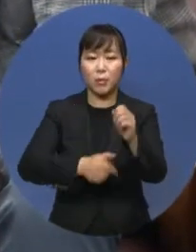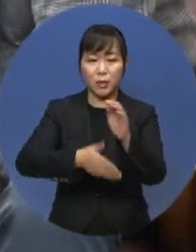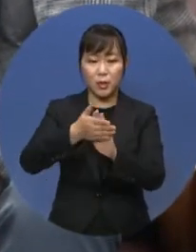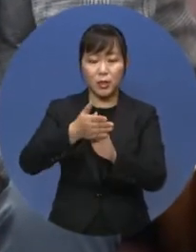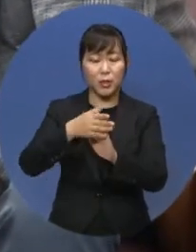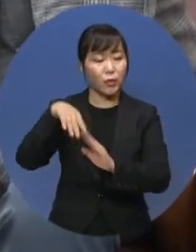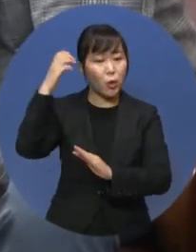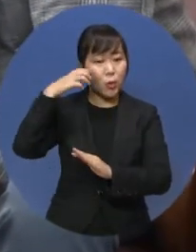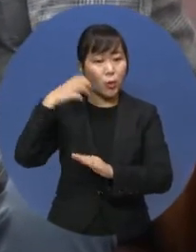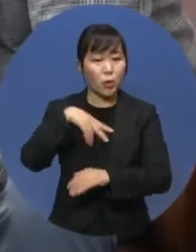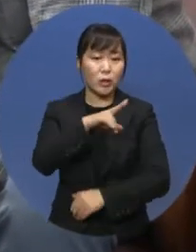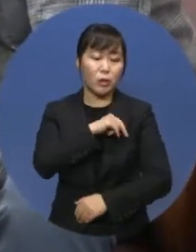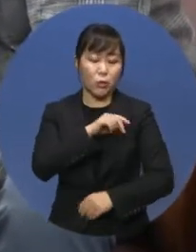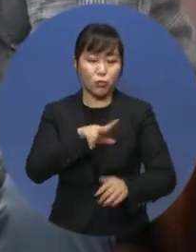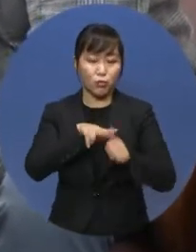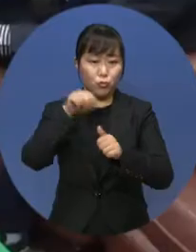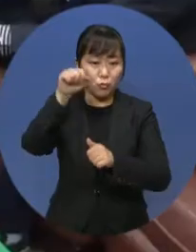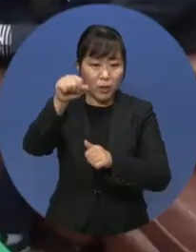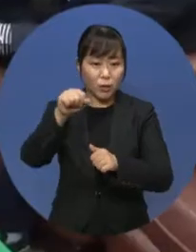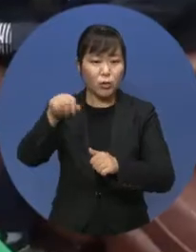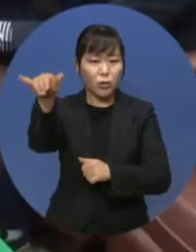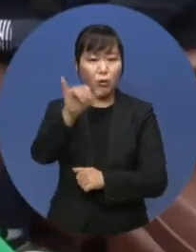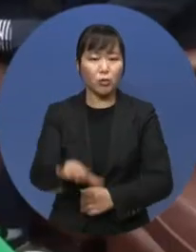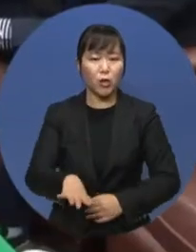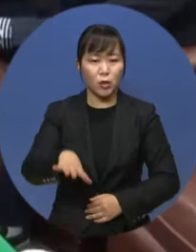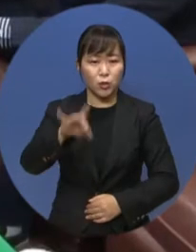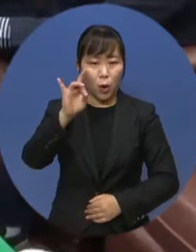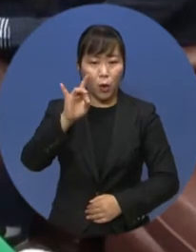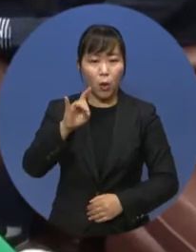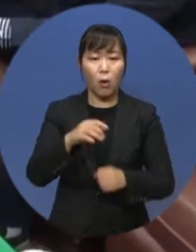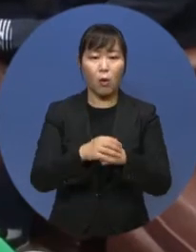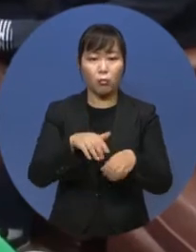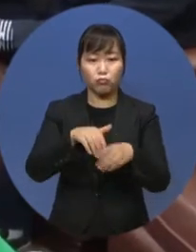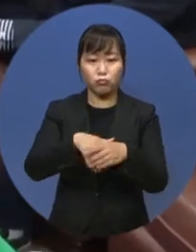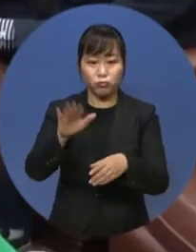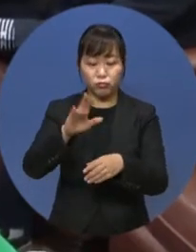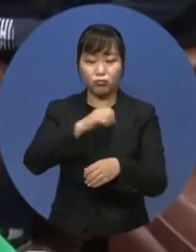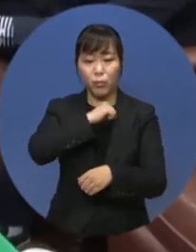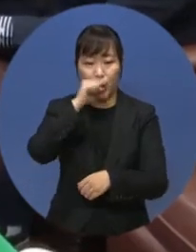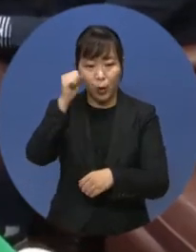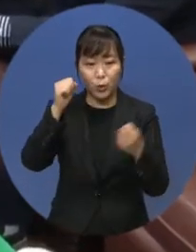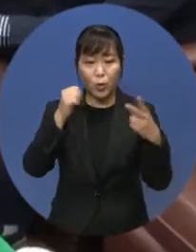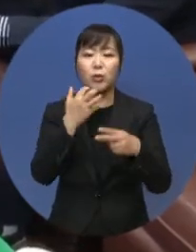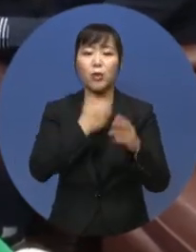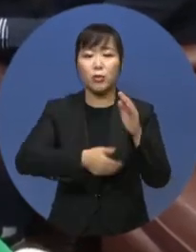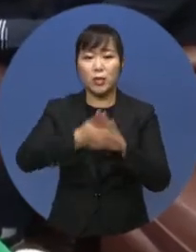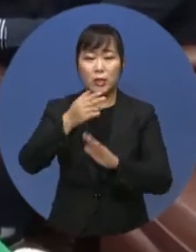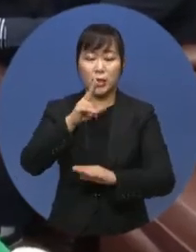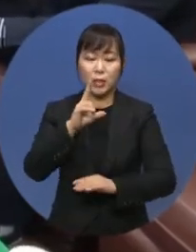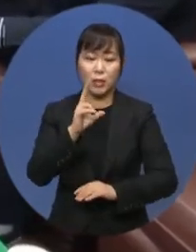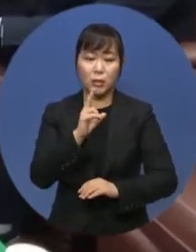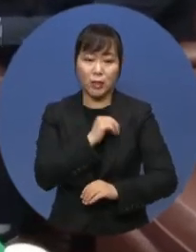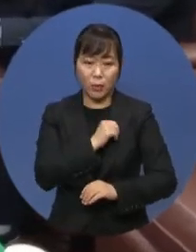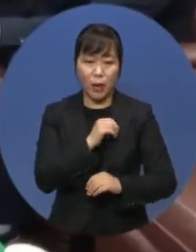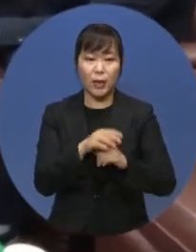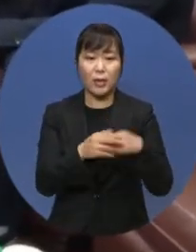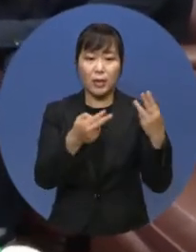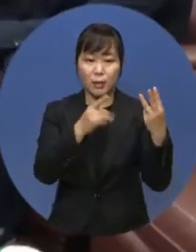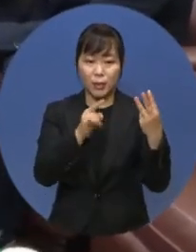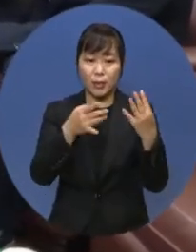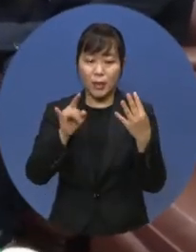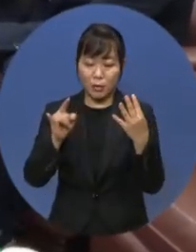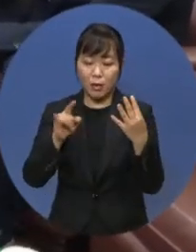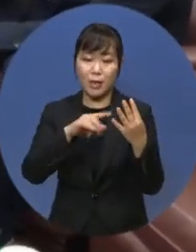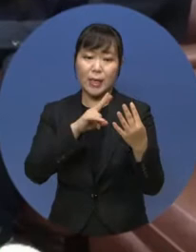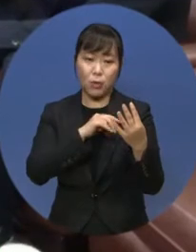영등포구 의원으로 출마해 전국 최초로 무투표 당선과 연이어 서울시의회 3대와